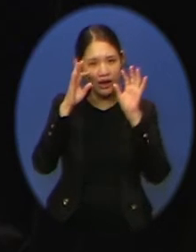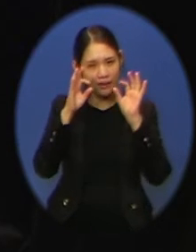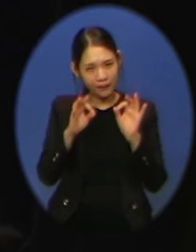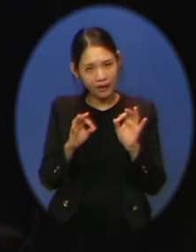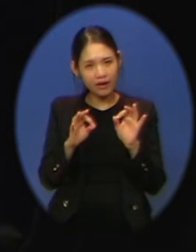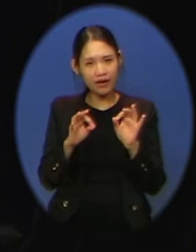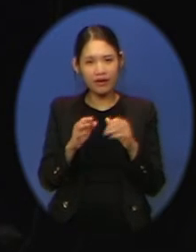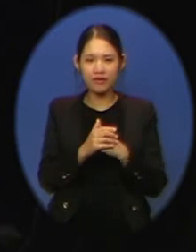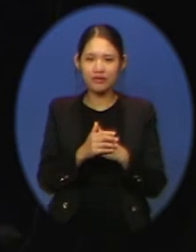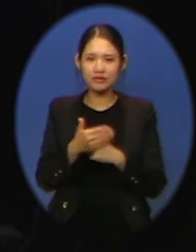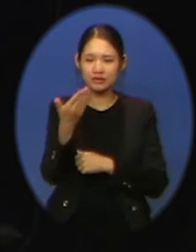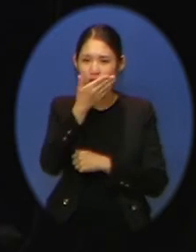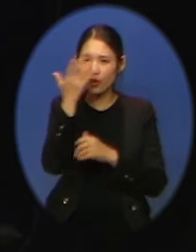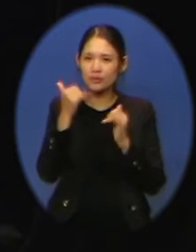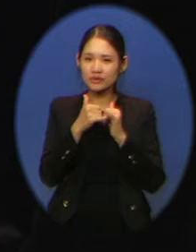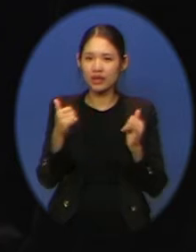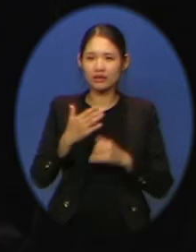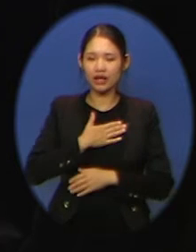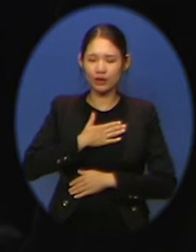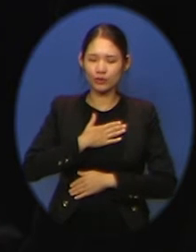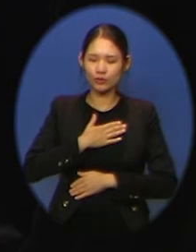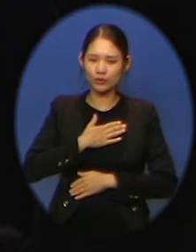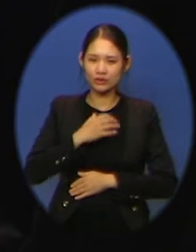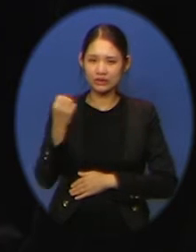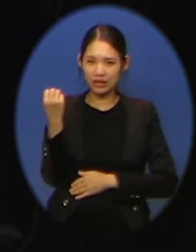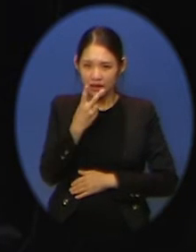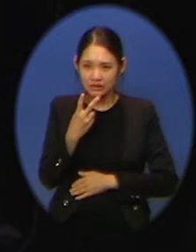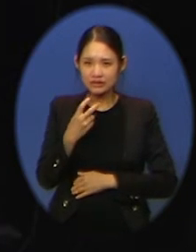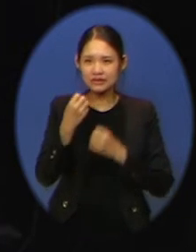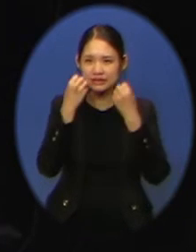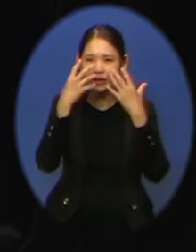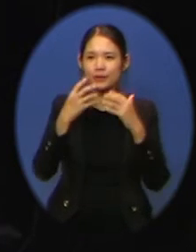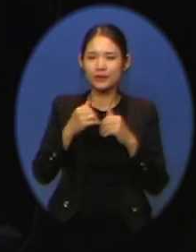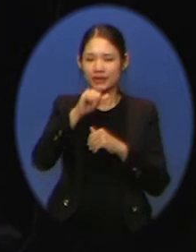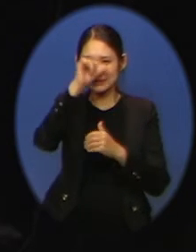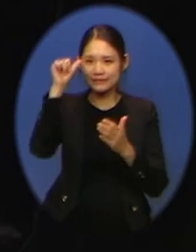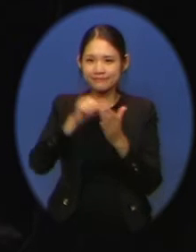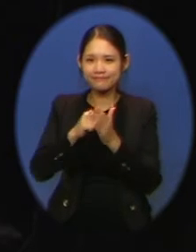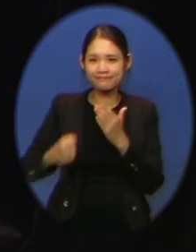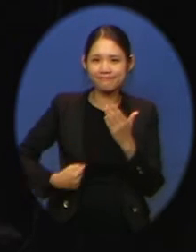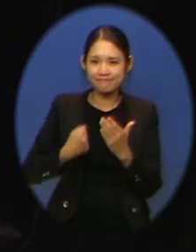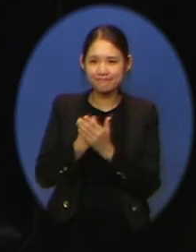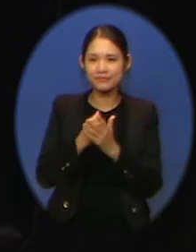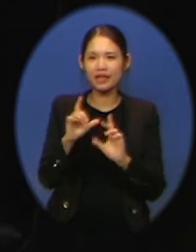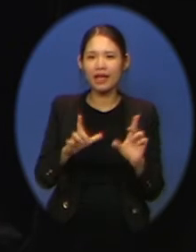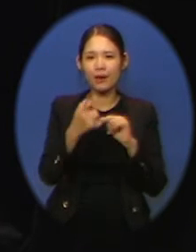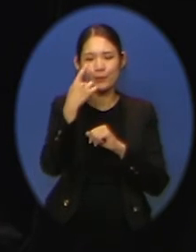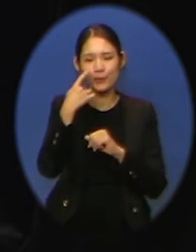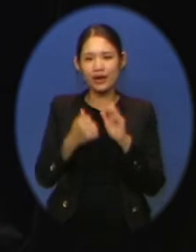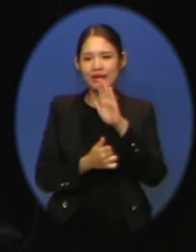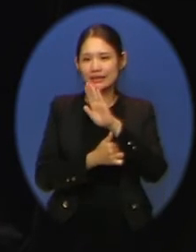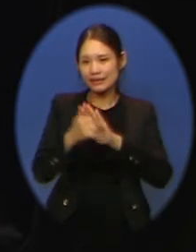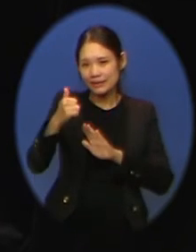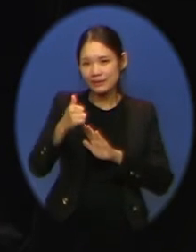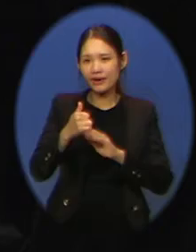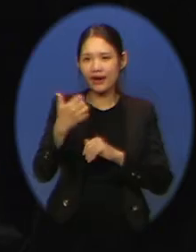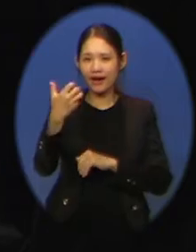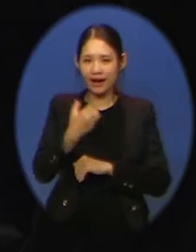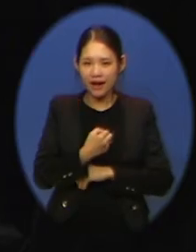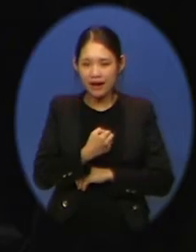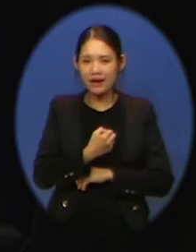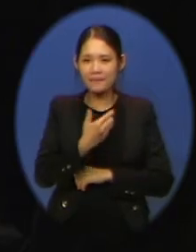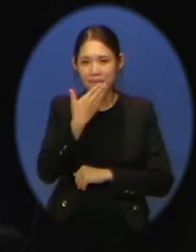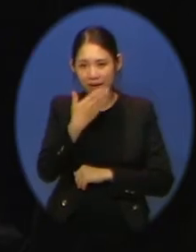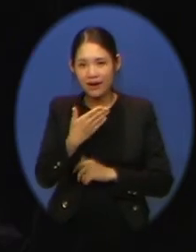젊은이들이 나도 한번 새롭게 인생을 시작하고 살아볼까 이런 희망이 생길까봐 바로